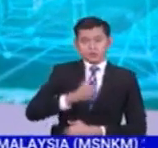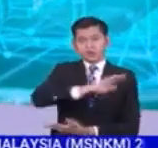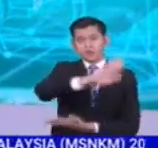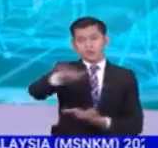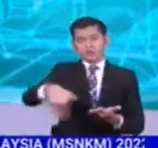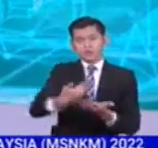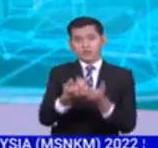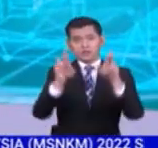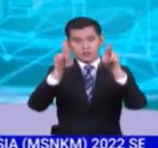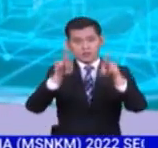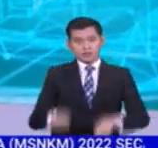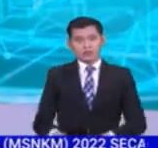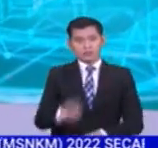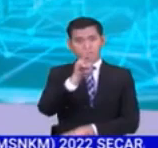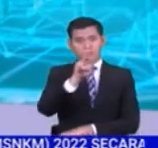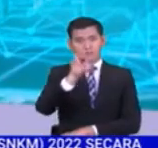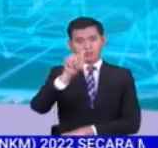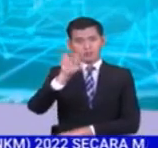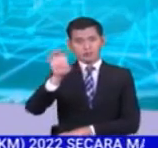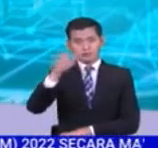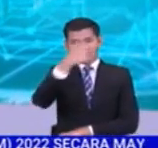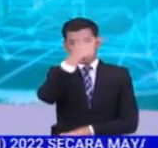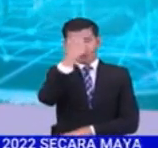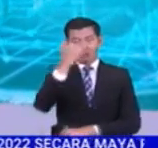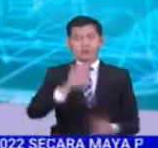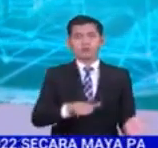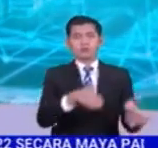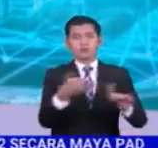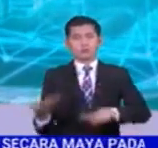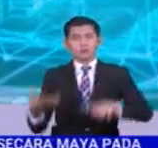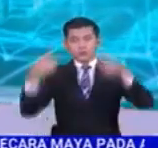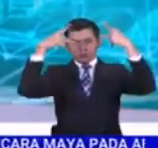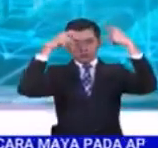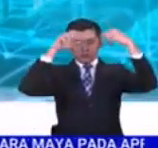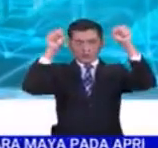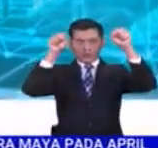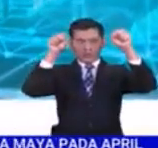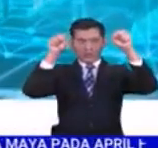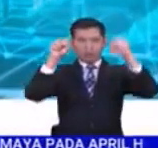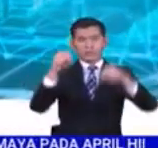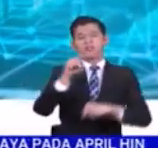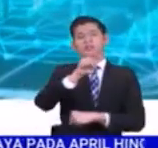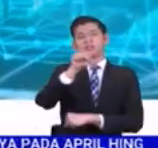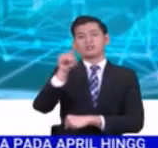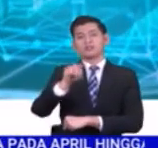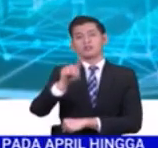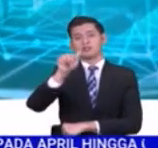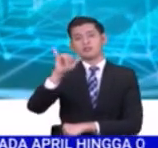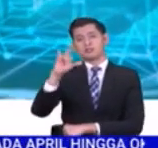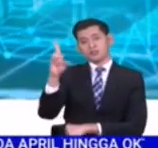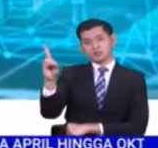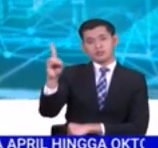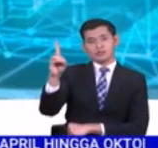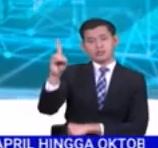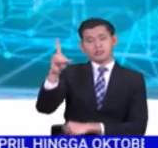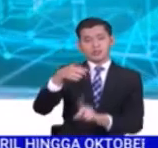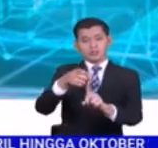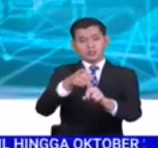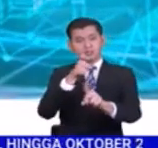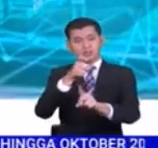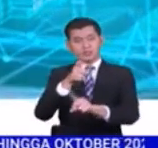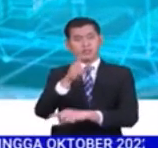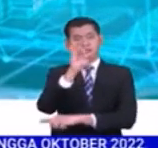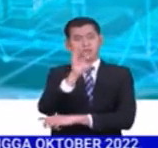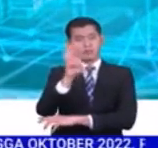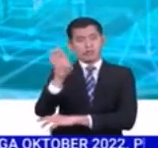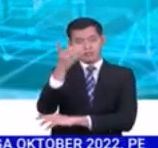Emirat Arab bersatu yyyy atas kemangkatan fashion mereka Syaikh Zaid Al nahyan menerusi laman Facebooknya Datuk